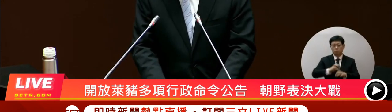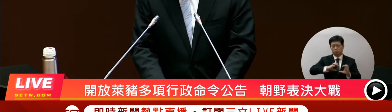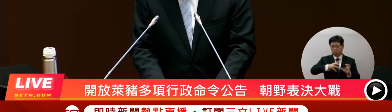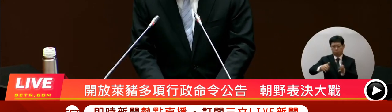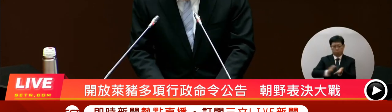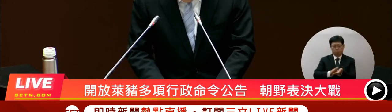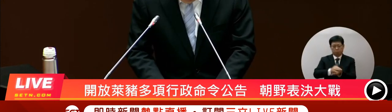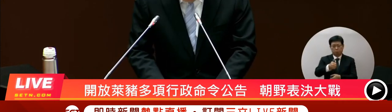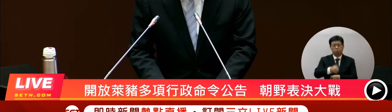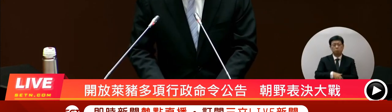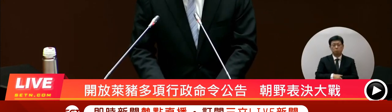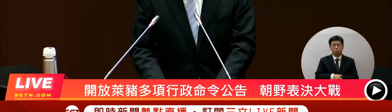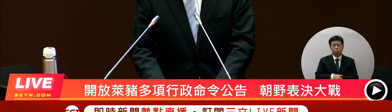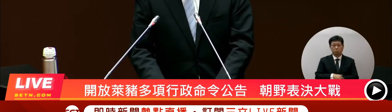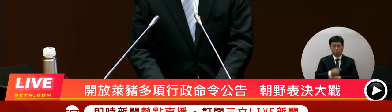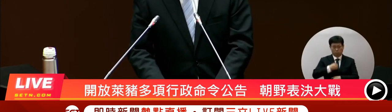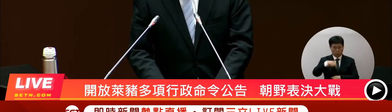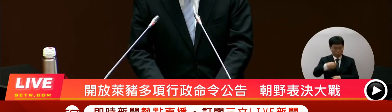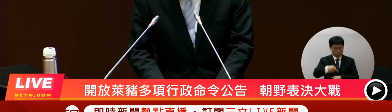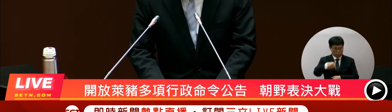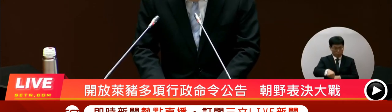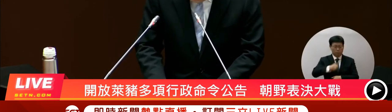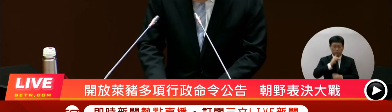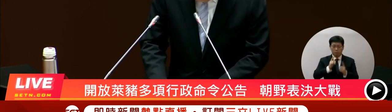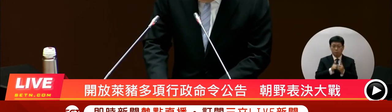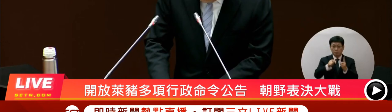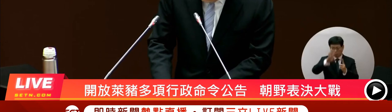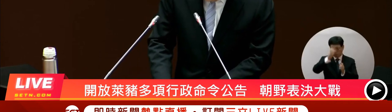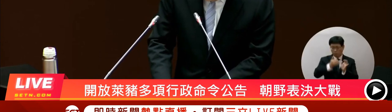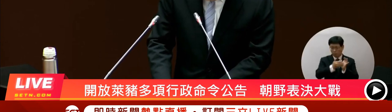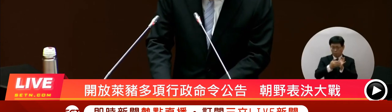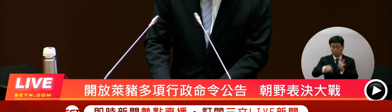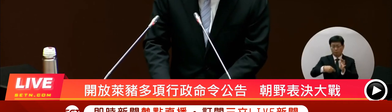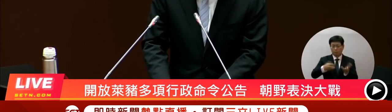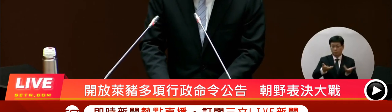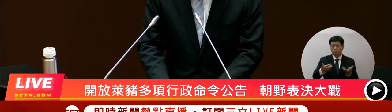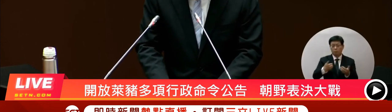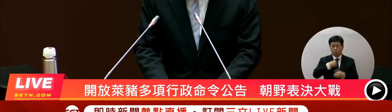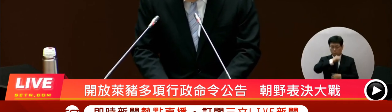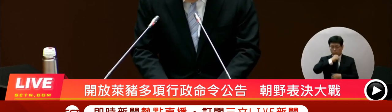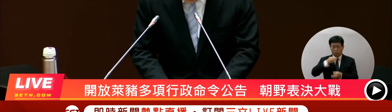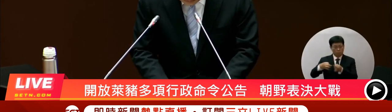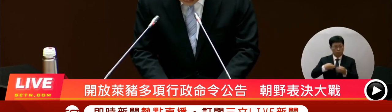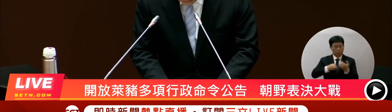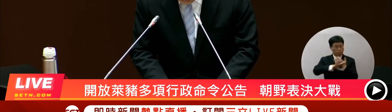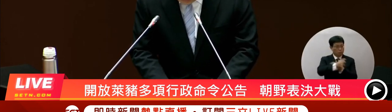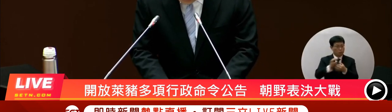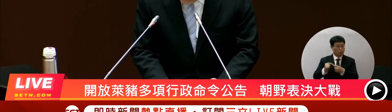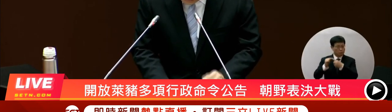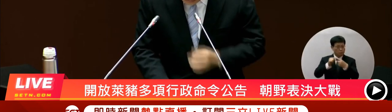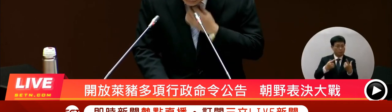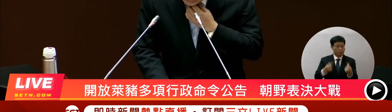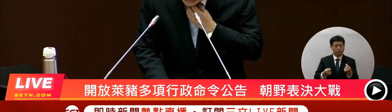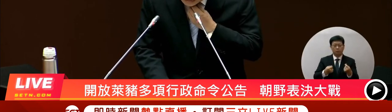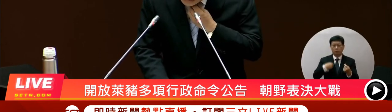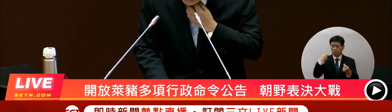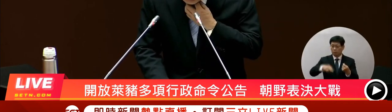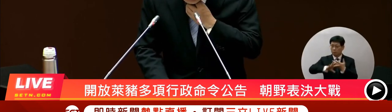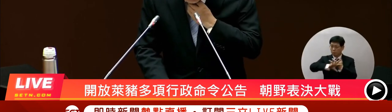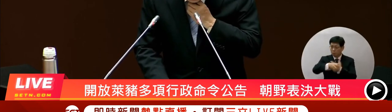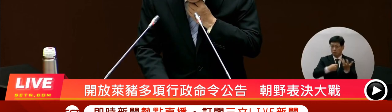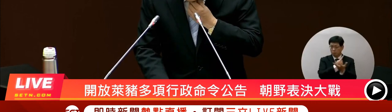定。在这个后疫情时代，台湾产业要与国际接轨，与各经济体连